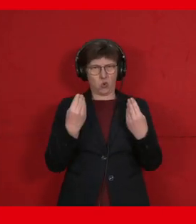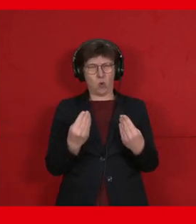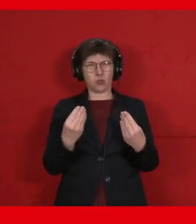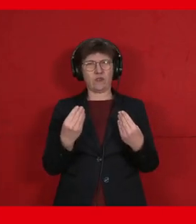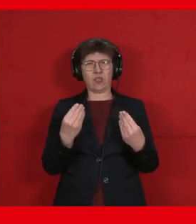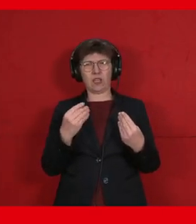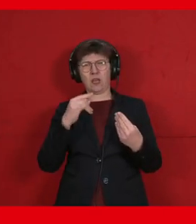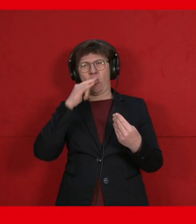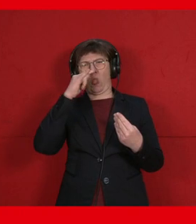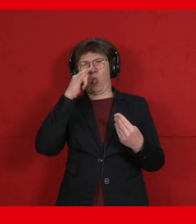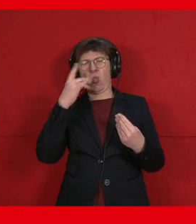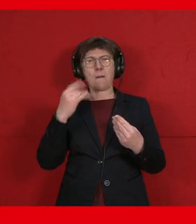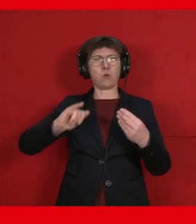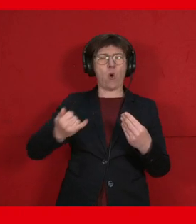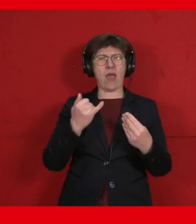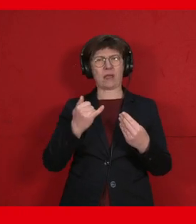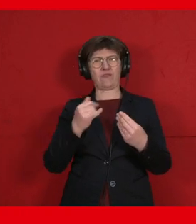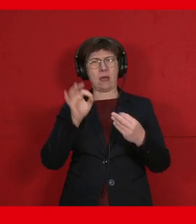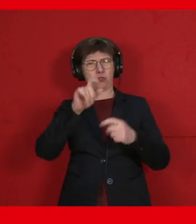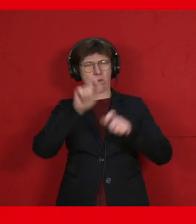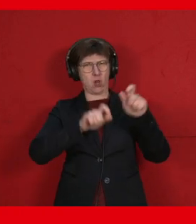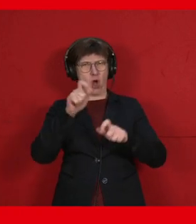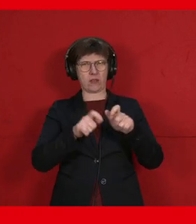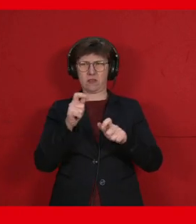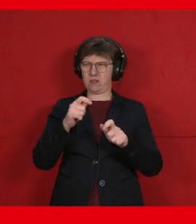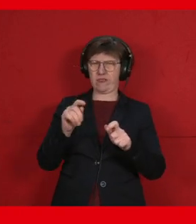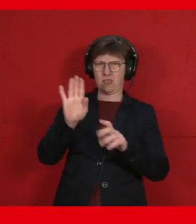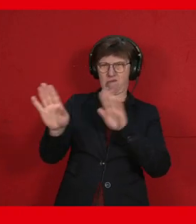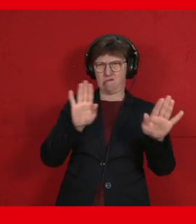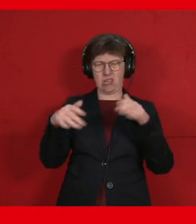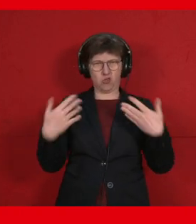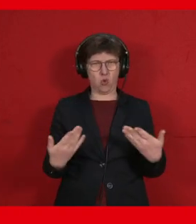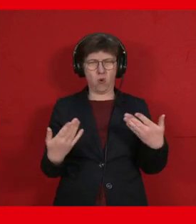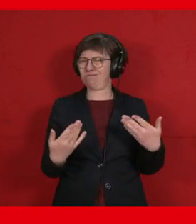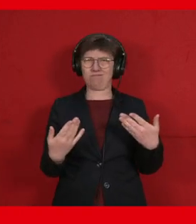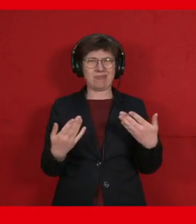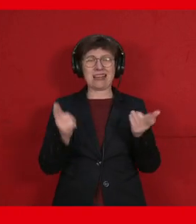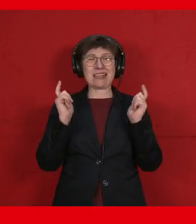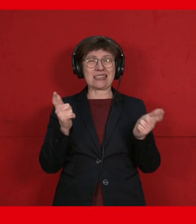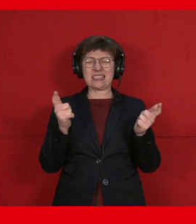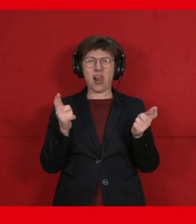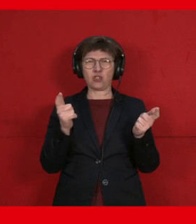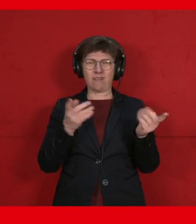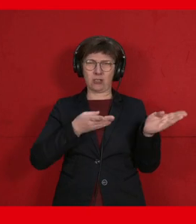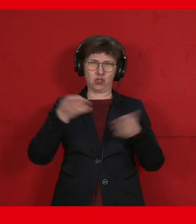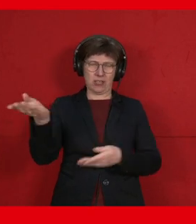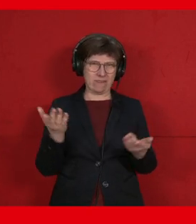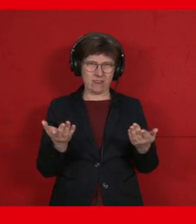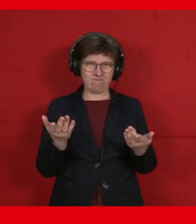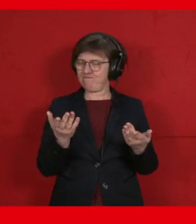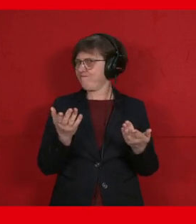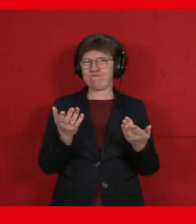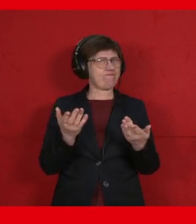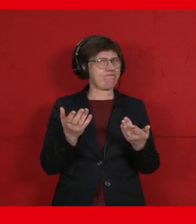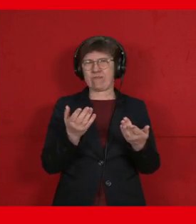so ein aristokratisches Projekt von Zukunftsverantwortung wird, dann wird die Gesellschaft daran brechen. Und